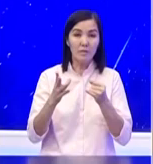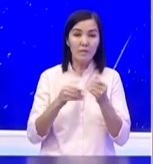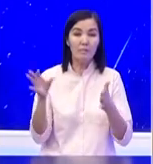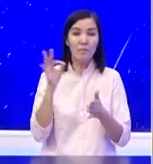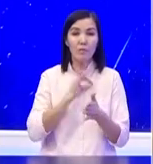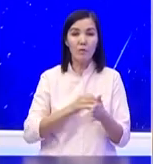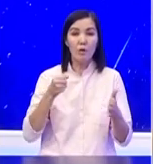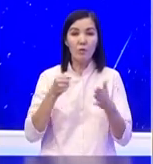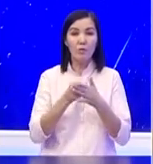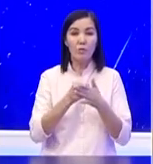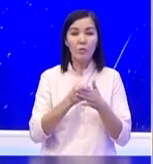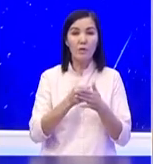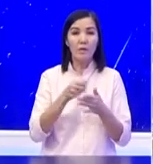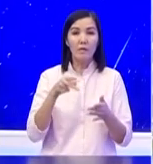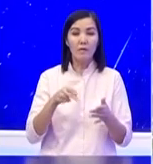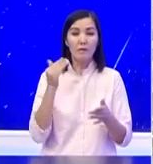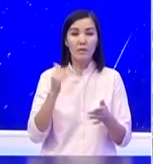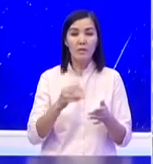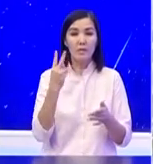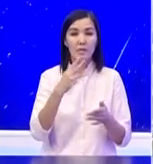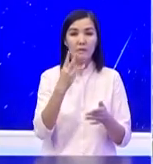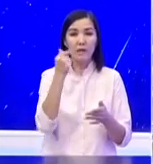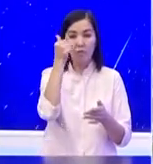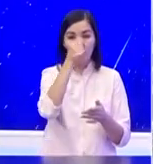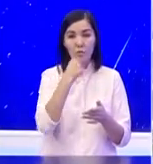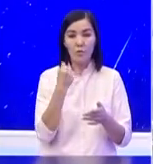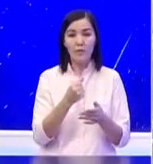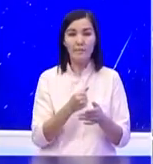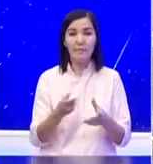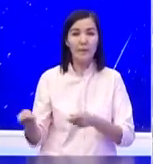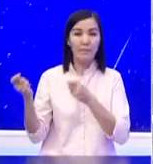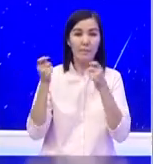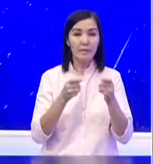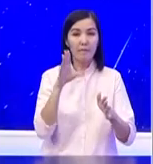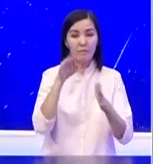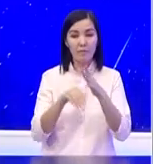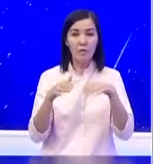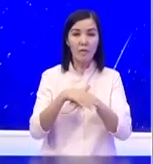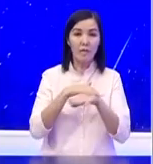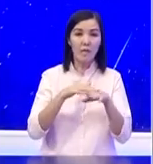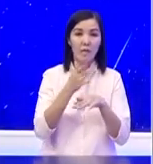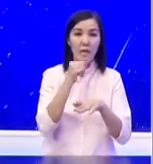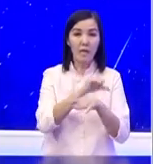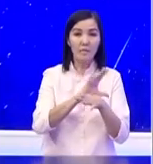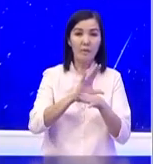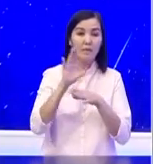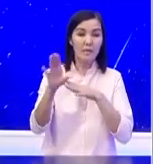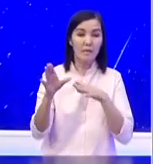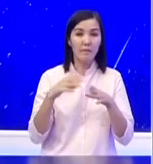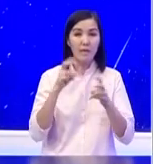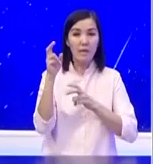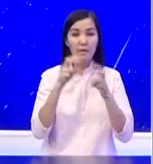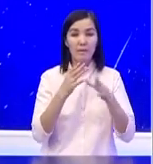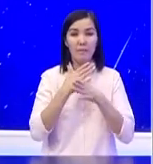до 2032 года. Производимая продукция будет поставляться как на внутренний рынок, так и экспортироваться за рубеж. Предприятие